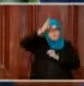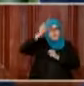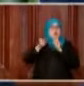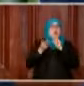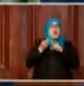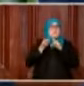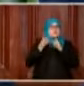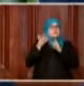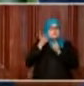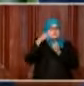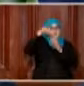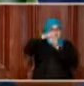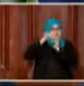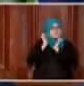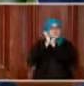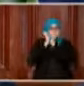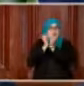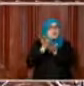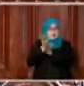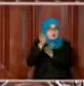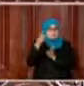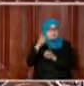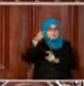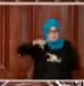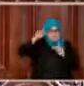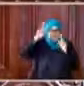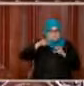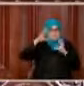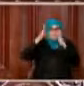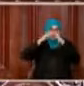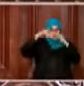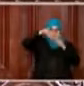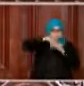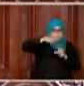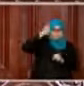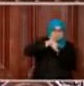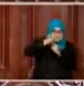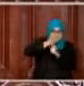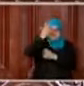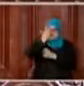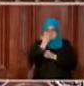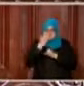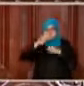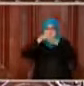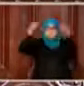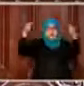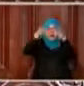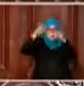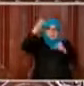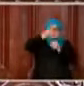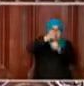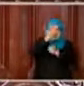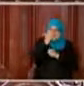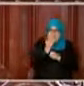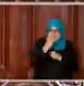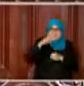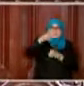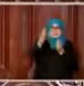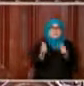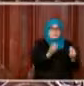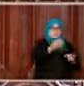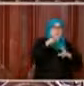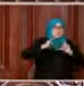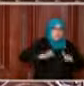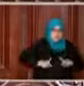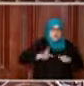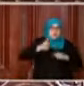فهي تكابد في البيوت وفي المعامل وفي المكاتب وفي